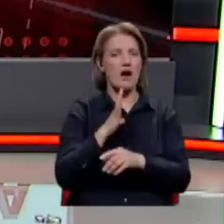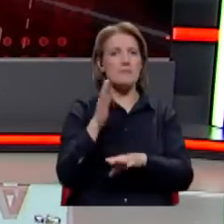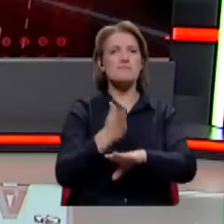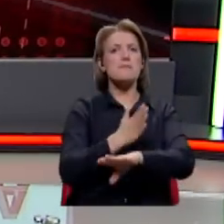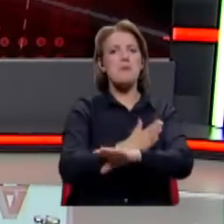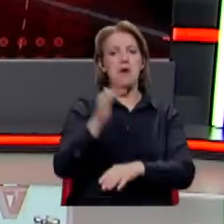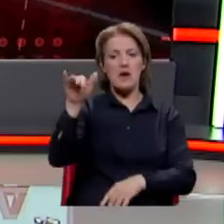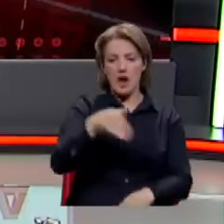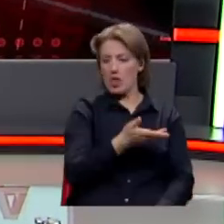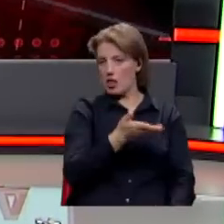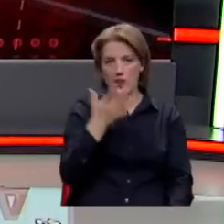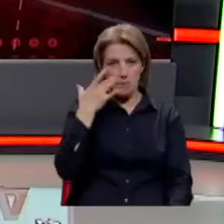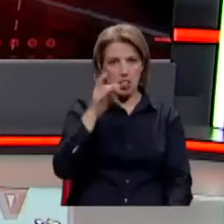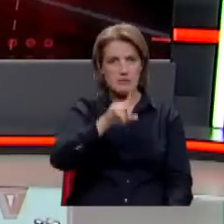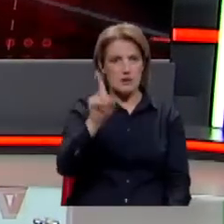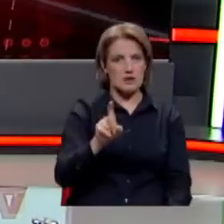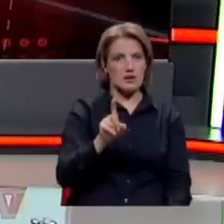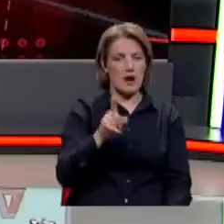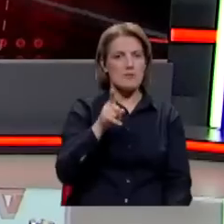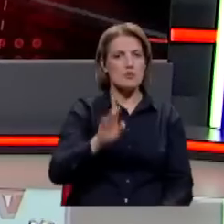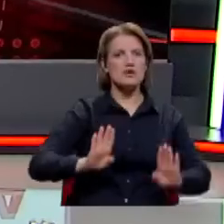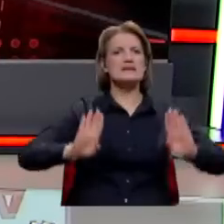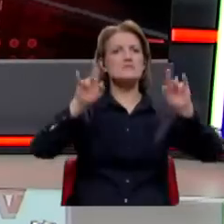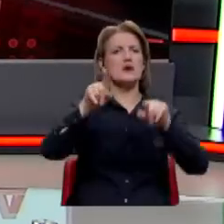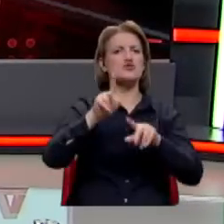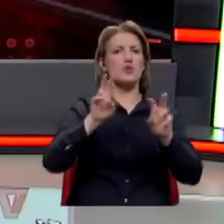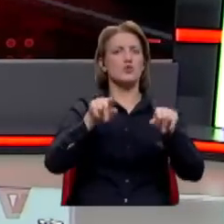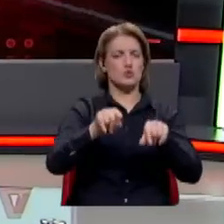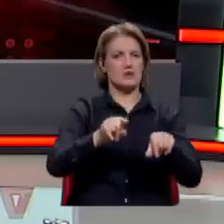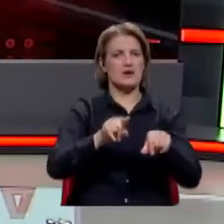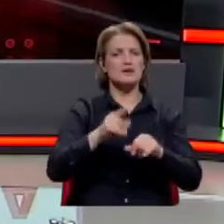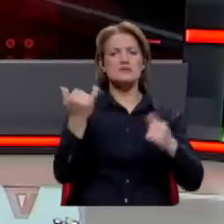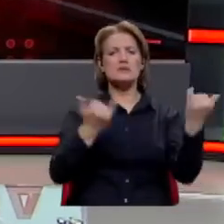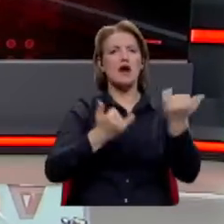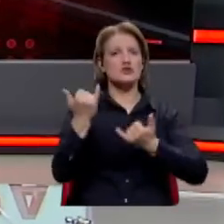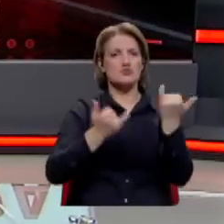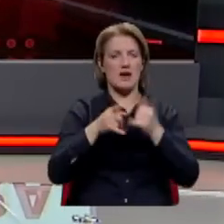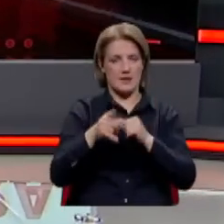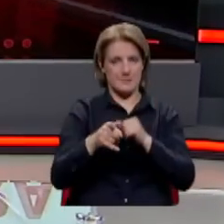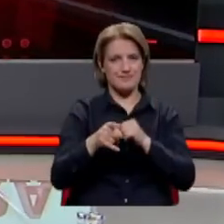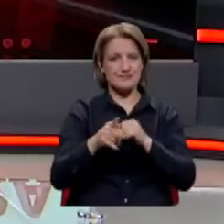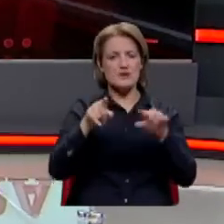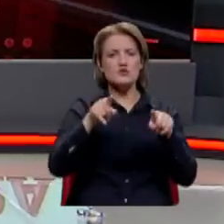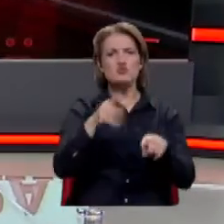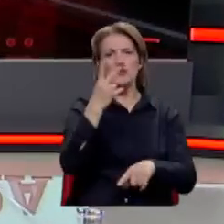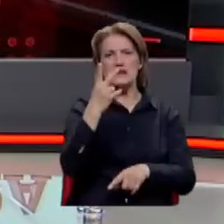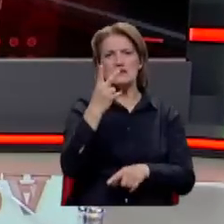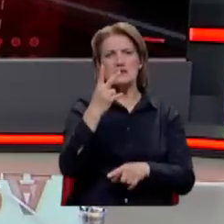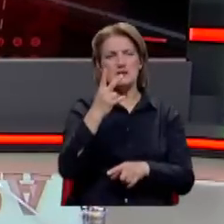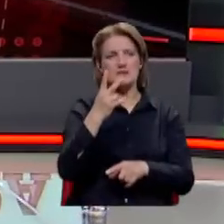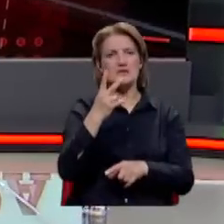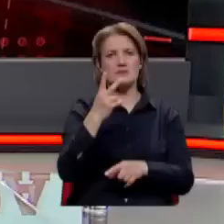belli mi? Bu sığınmacı konusuna, tartışmaya şu iki açıdan